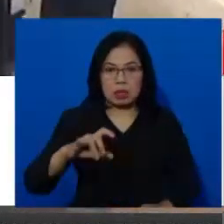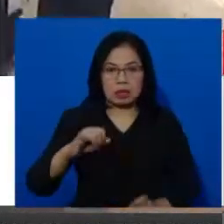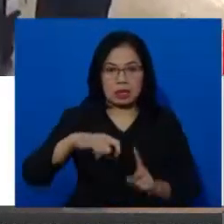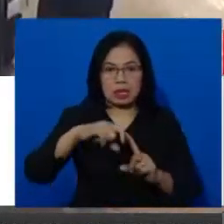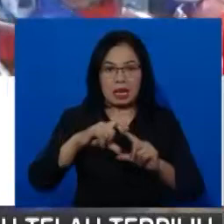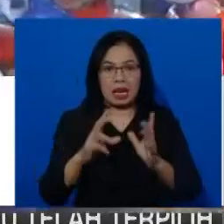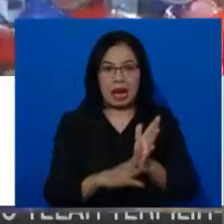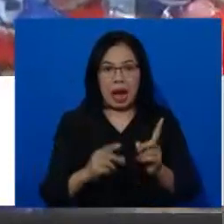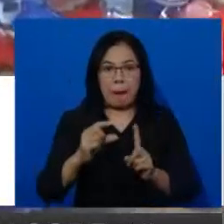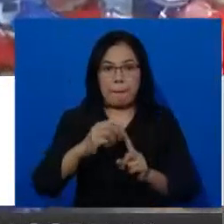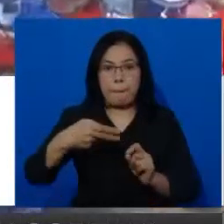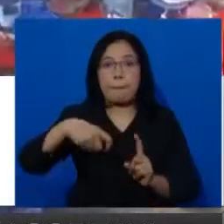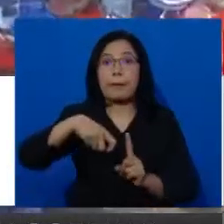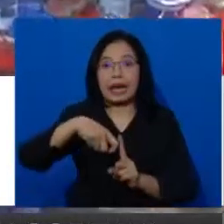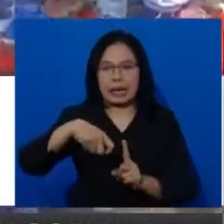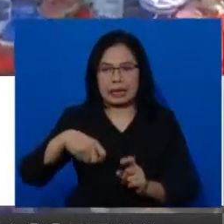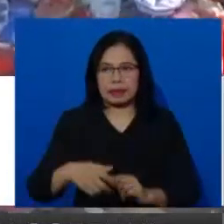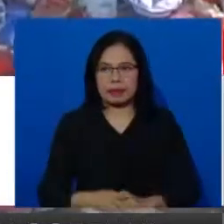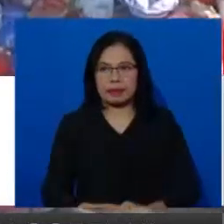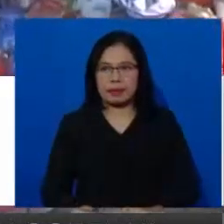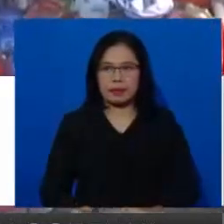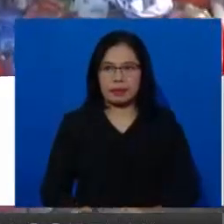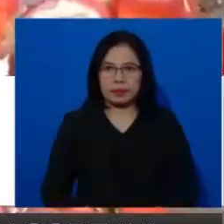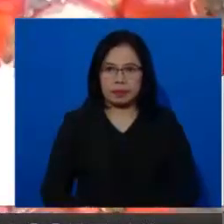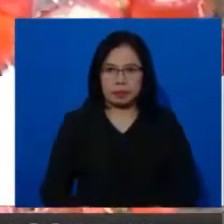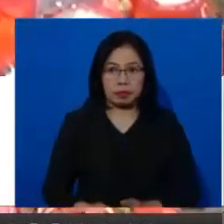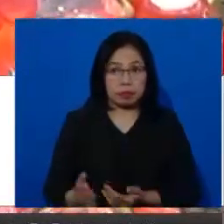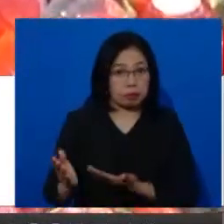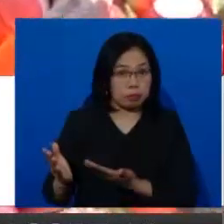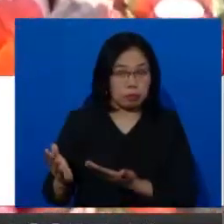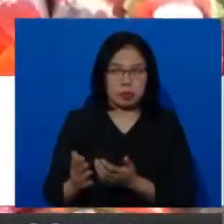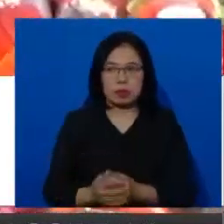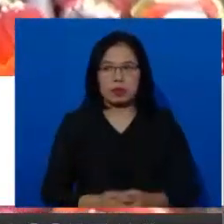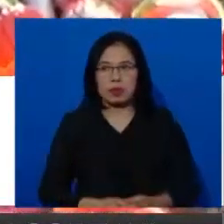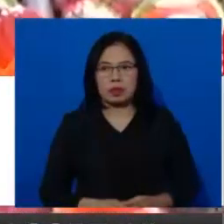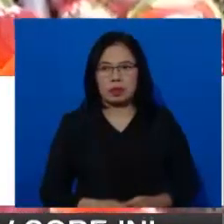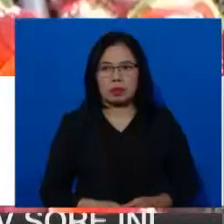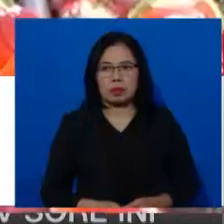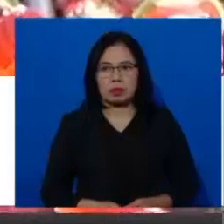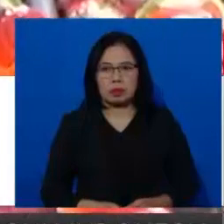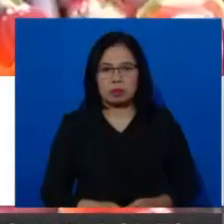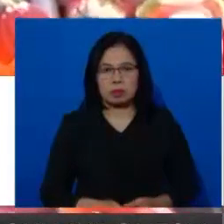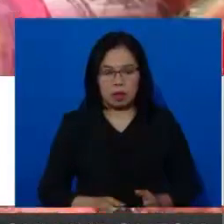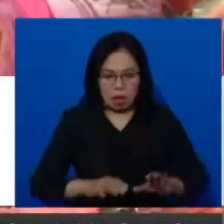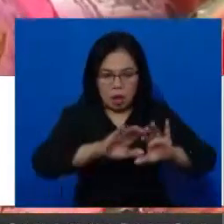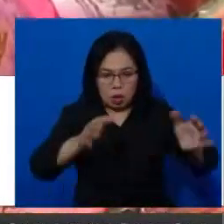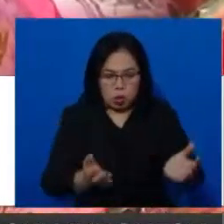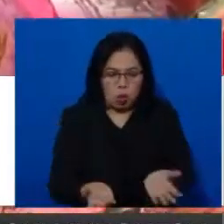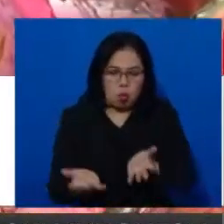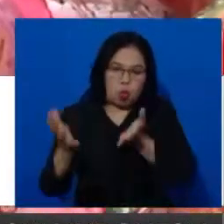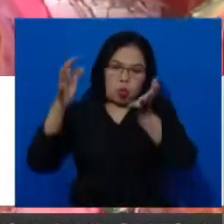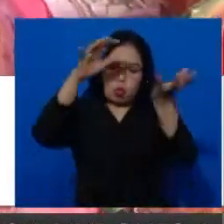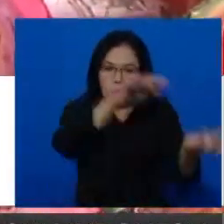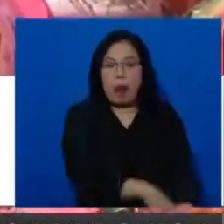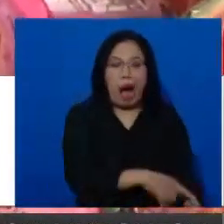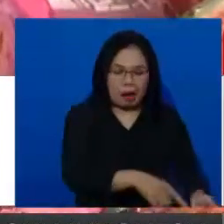pagi. Petugas dari Jasa Marga, polisi, dan pemilik minuman tersebut sibuk mengangkat kardus yang tumpah ke badan jalan untuk dimasukkan ke truk